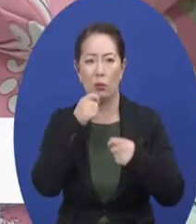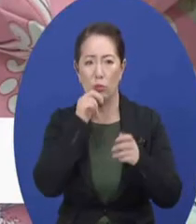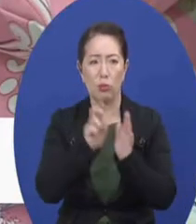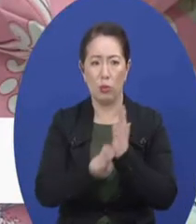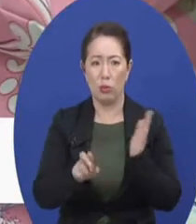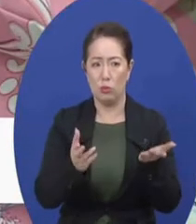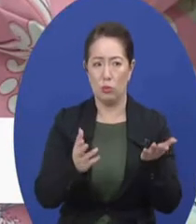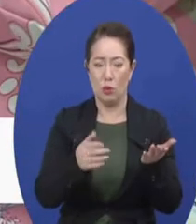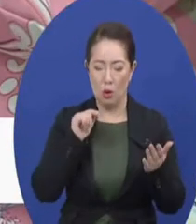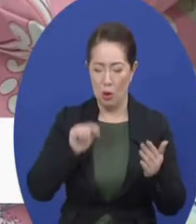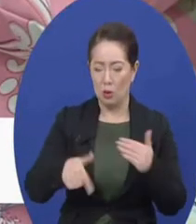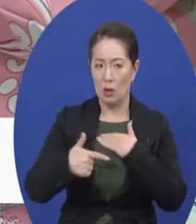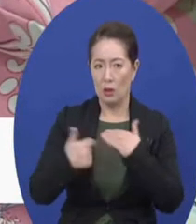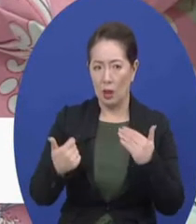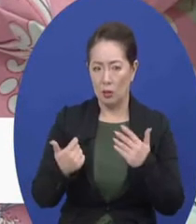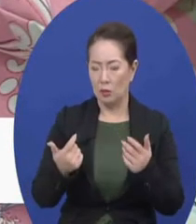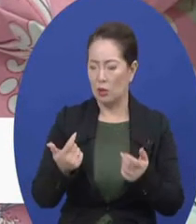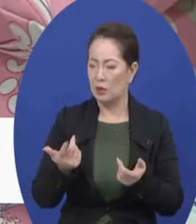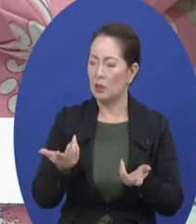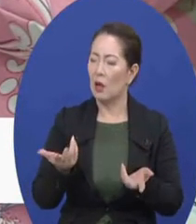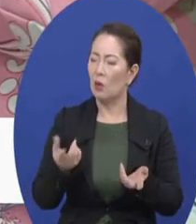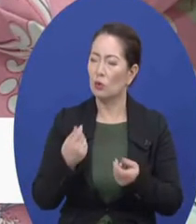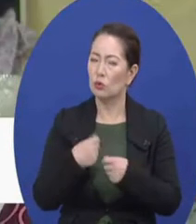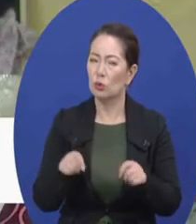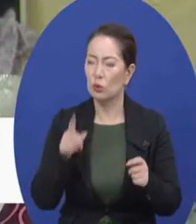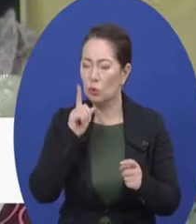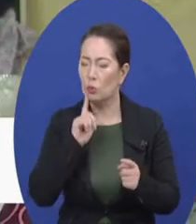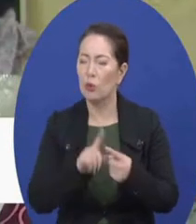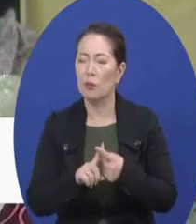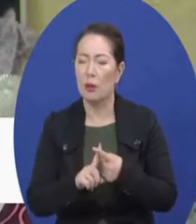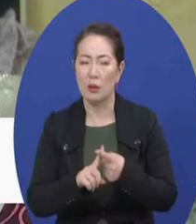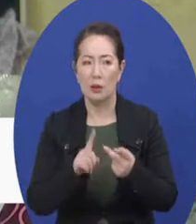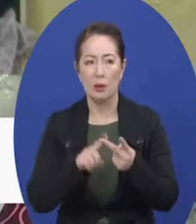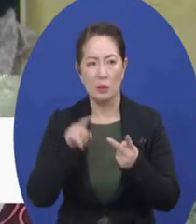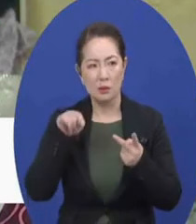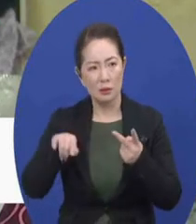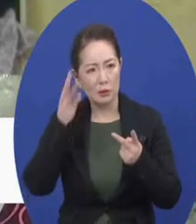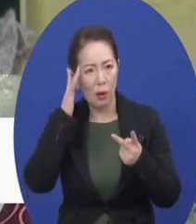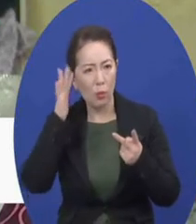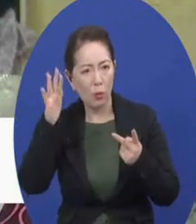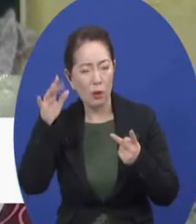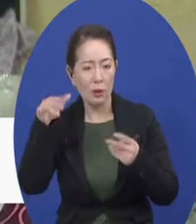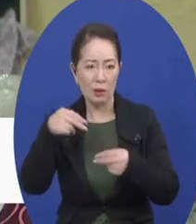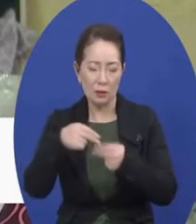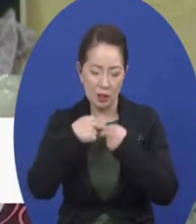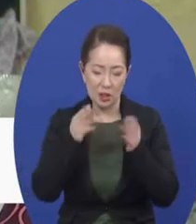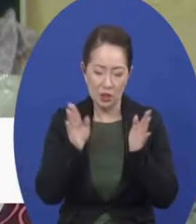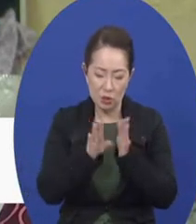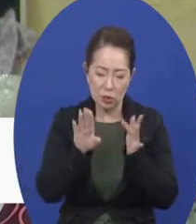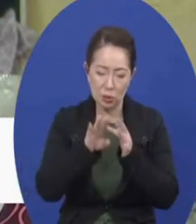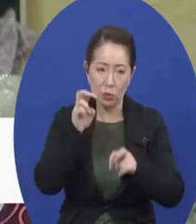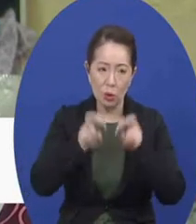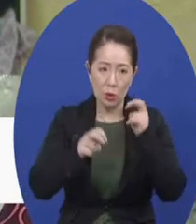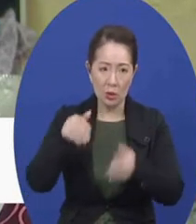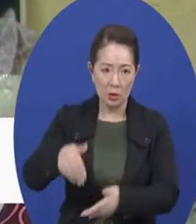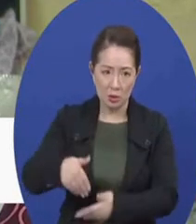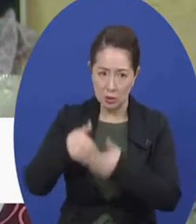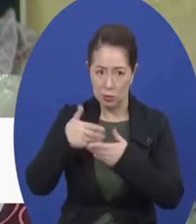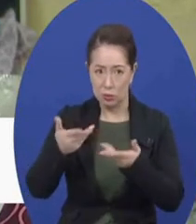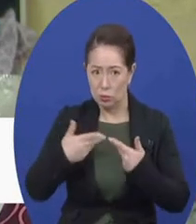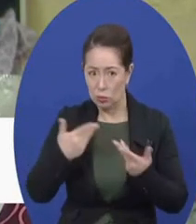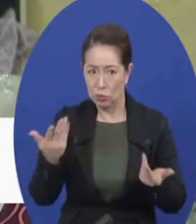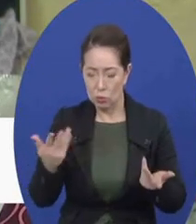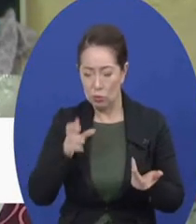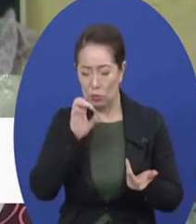нэр энэ одоо татвараас ингэж хөлөөлөж гэдэг юм уу? Тэр цаагаур нэг тийм бодлого байрж жижиг дунд үйлдвэрлэгчээ дэмжиж өгөхгүй